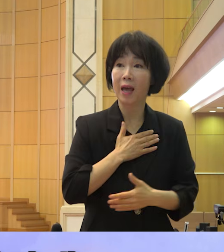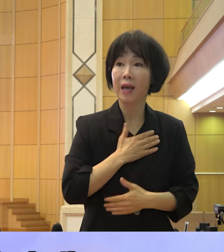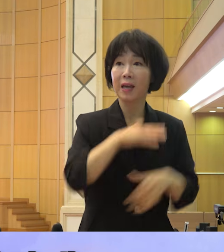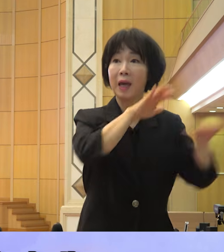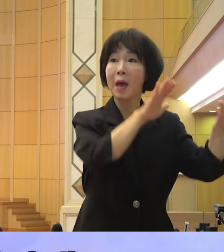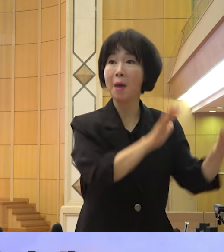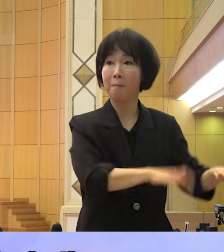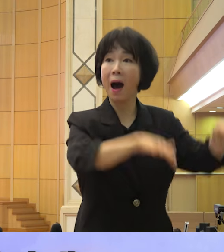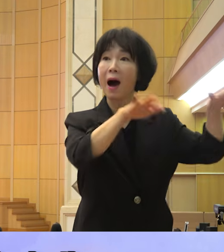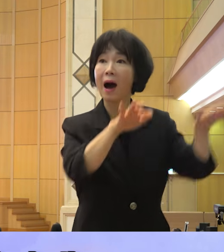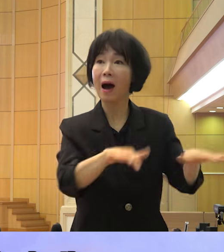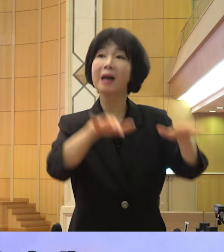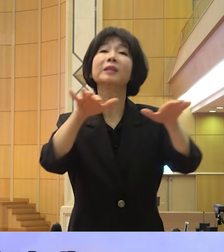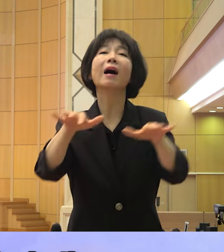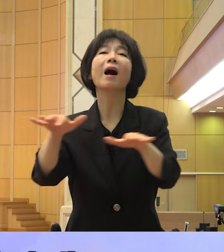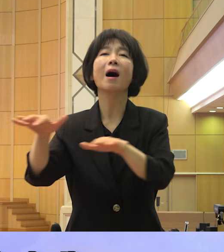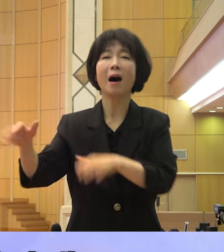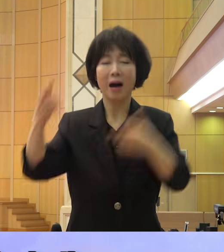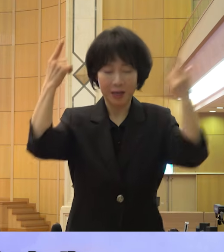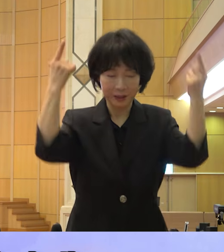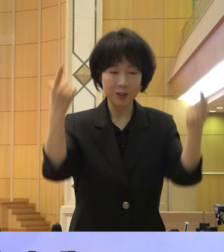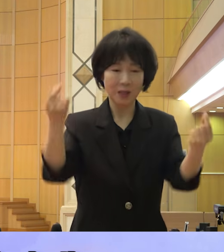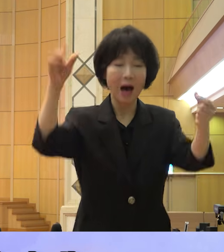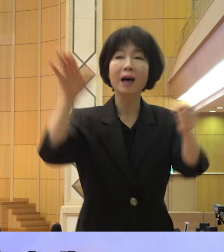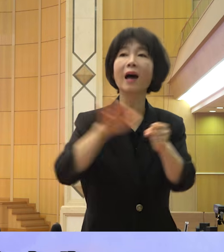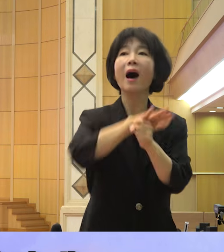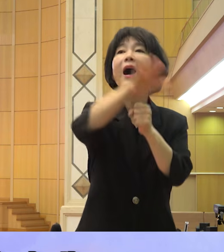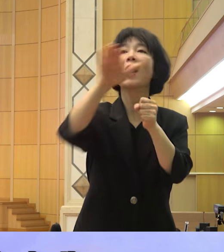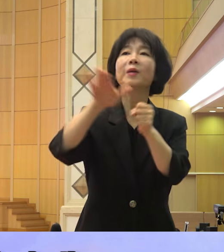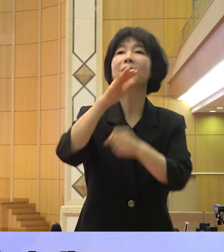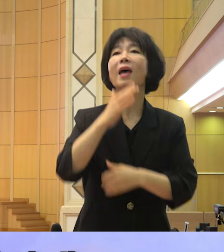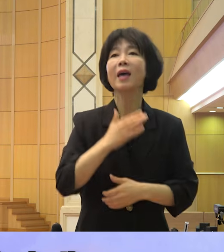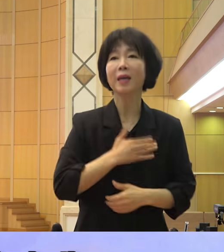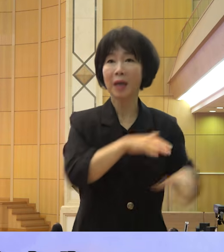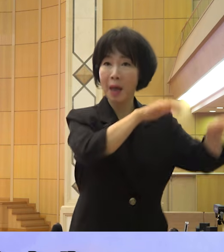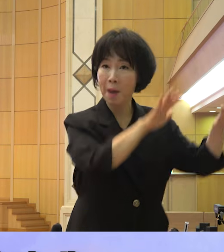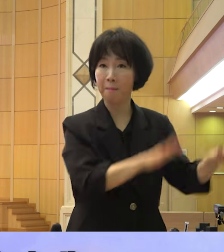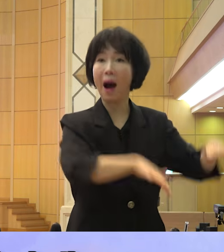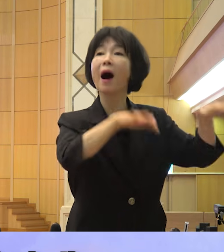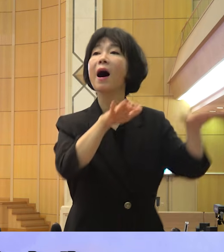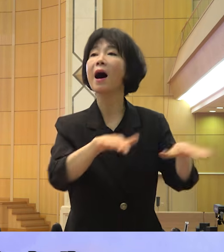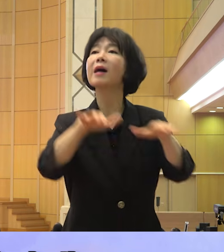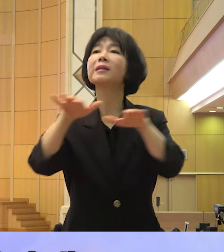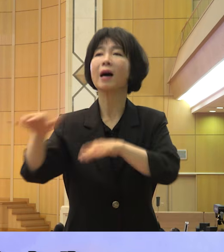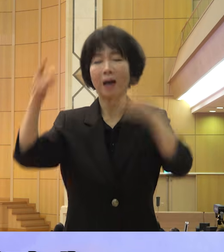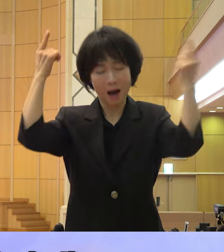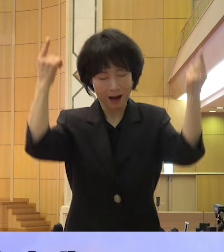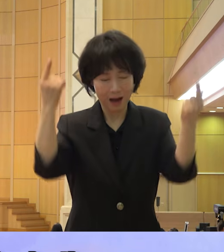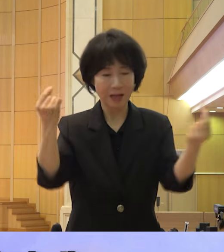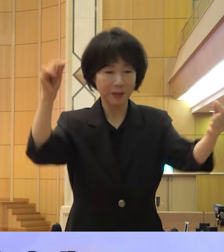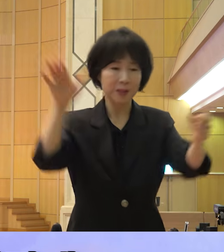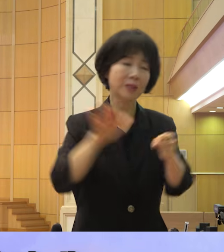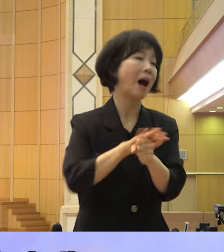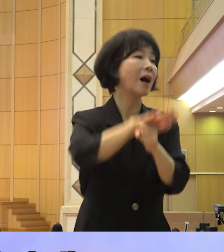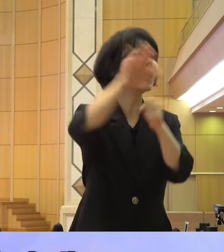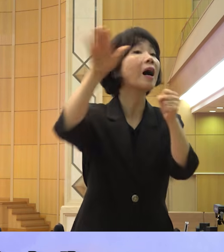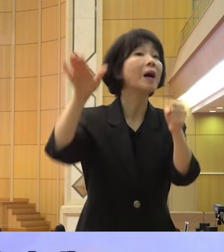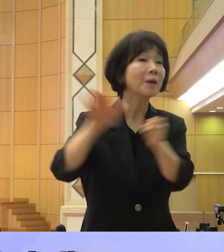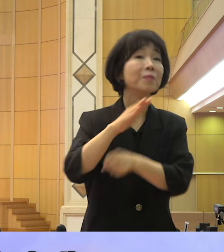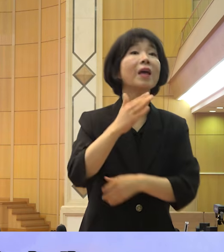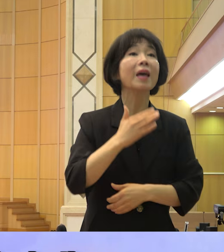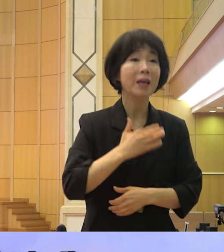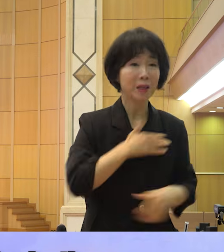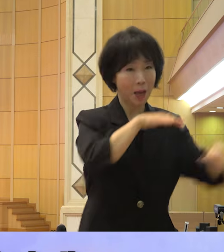할렐루야. 내게 바다 같은 사랑, 내게 바다 같은